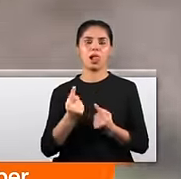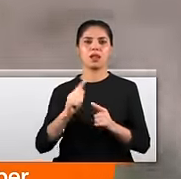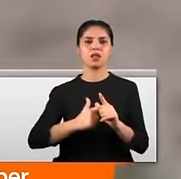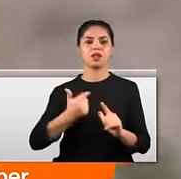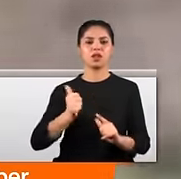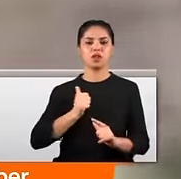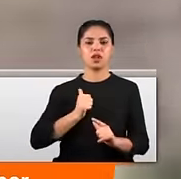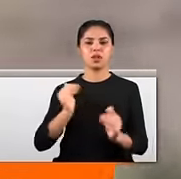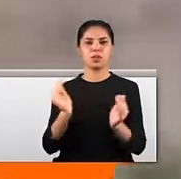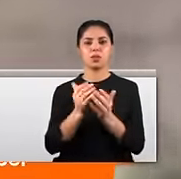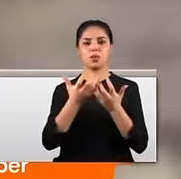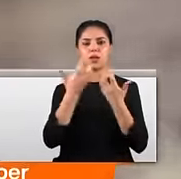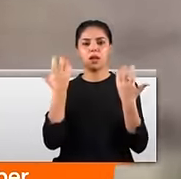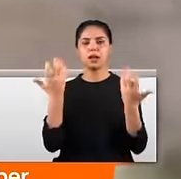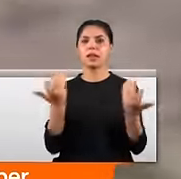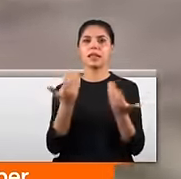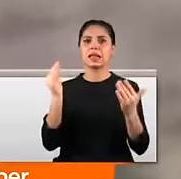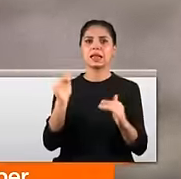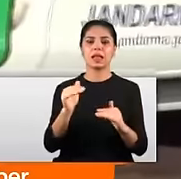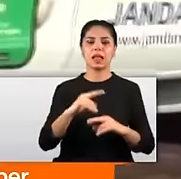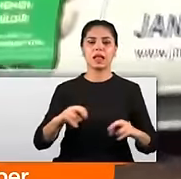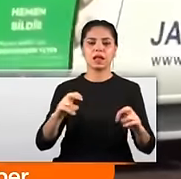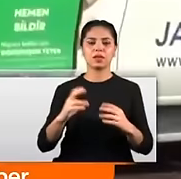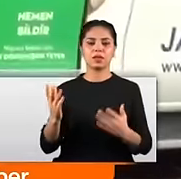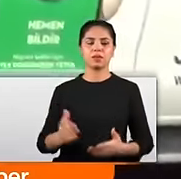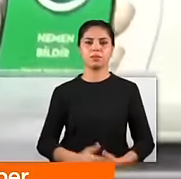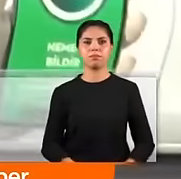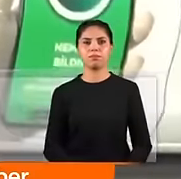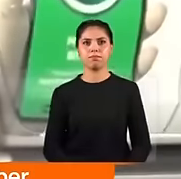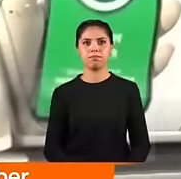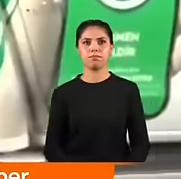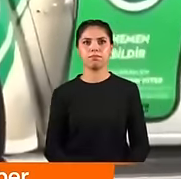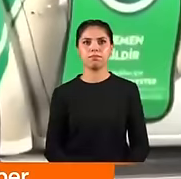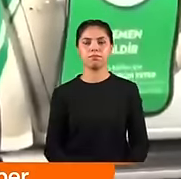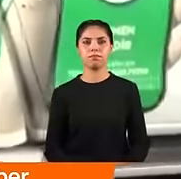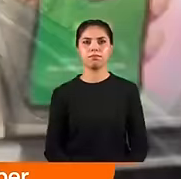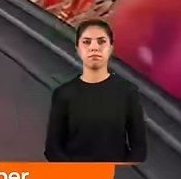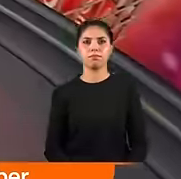Jandarma yavru aslanın kente nasıl geldiğini araştırıyor. Hayır.